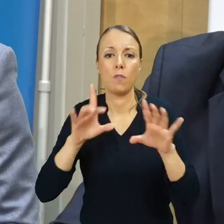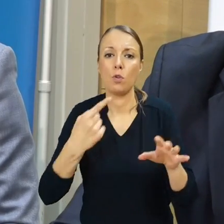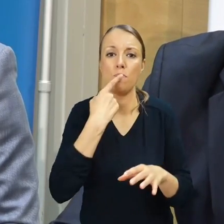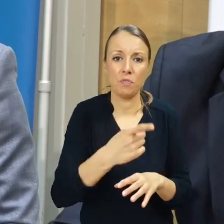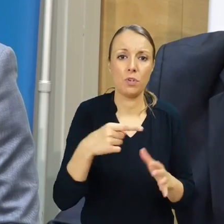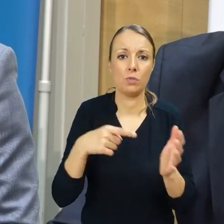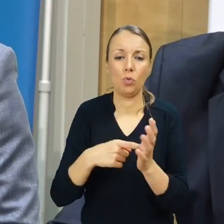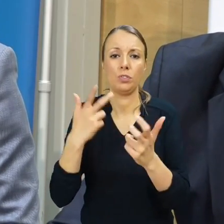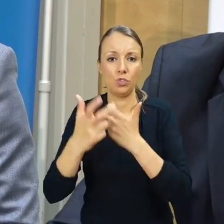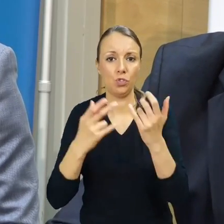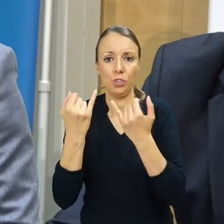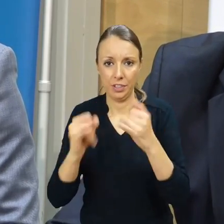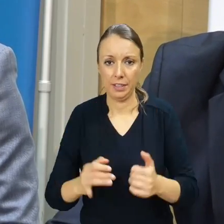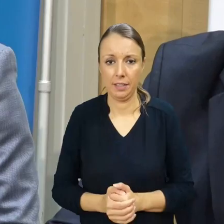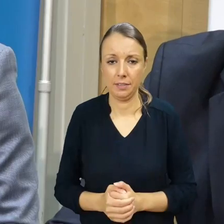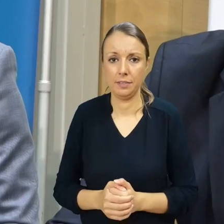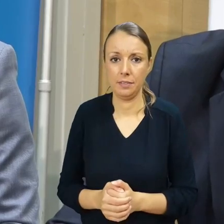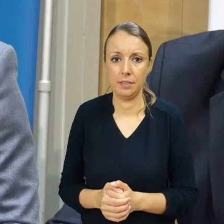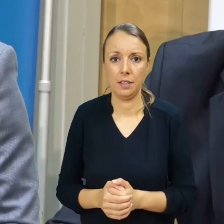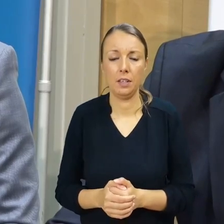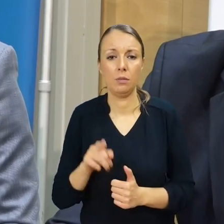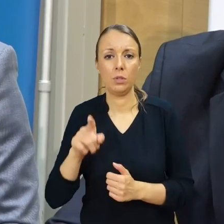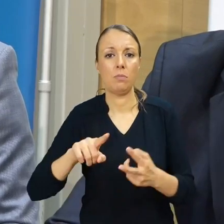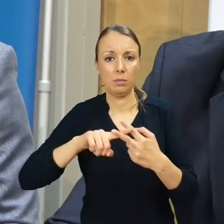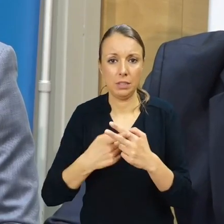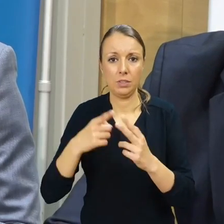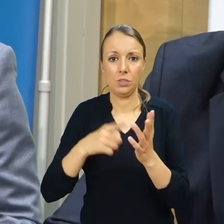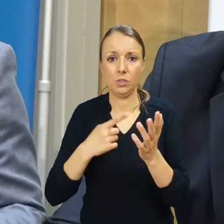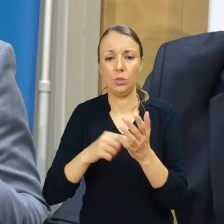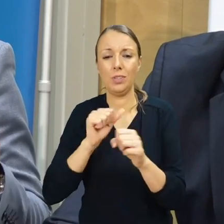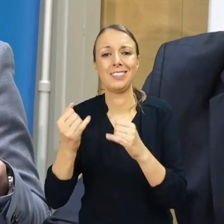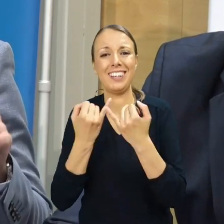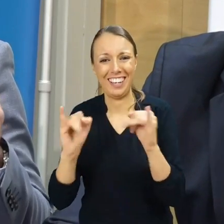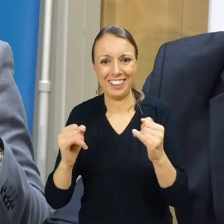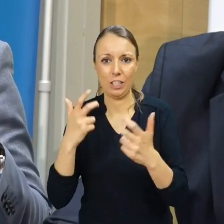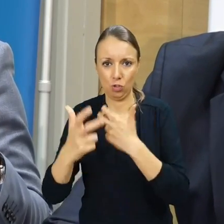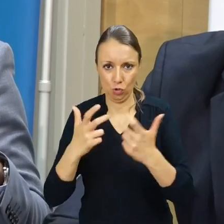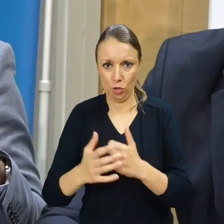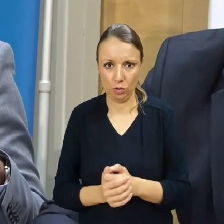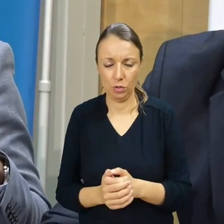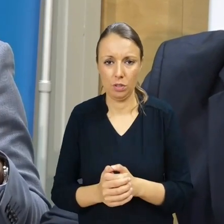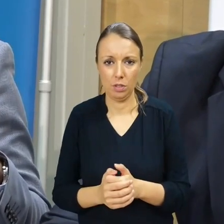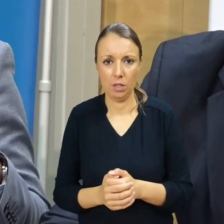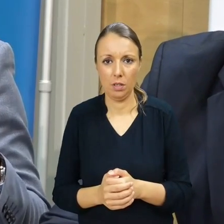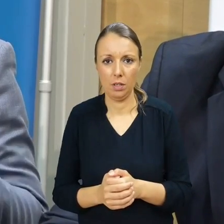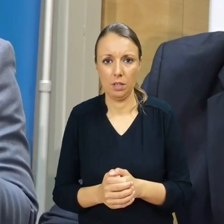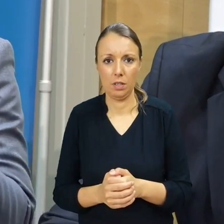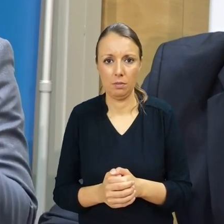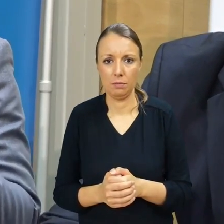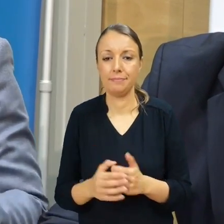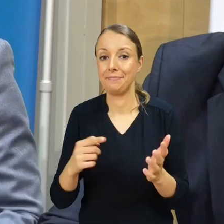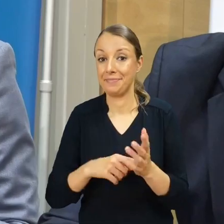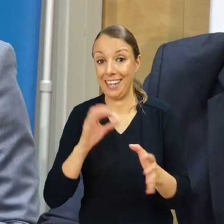częściej mamy w administracji do czynienia z takimi właśnie innymi czynnościami, bo samo udostępnienie informacji publicznej, ja